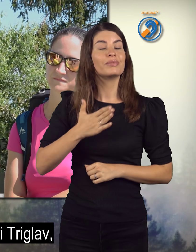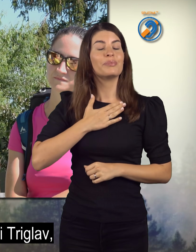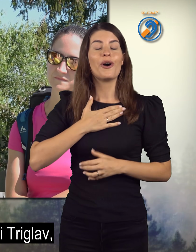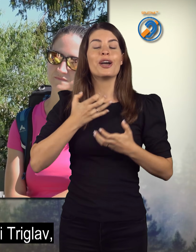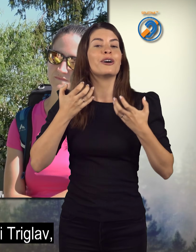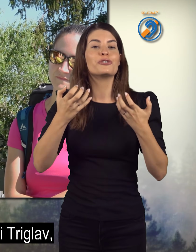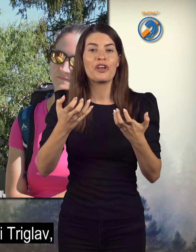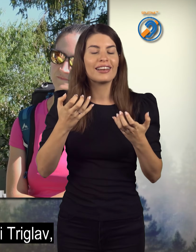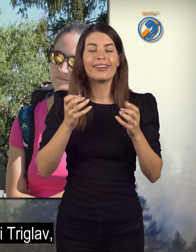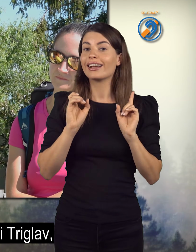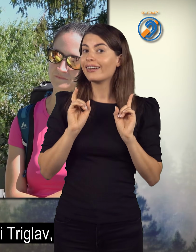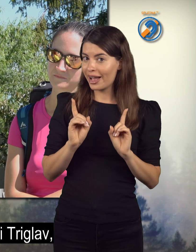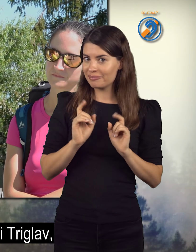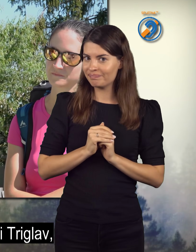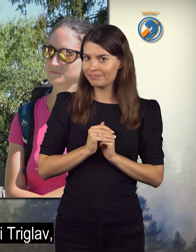Moja želja je